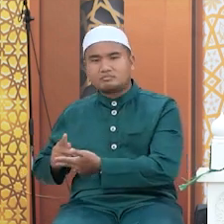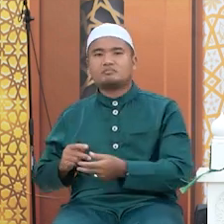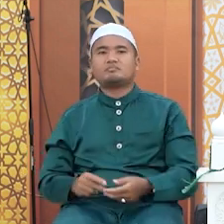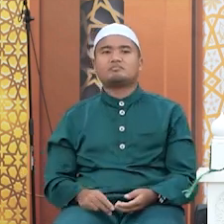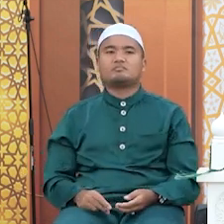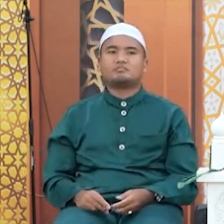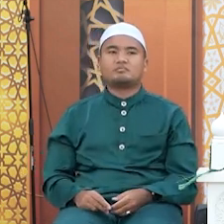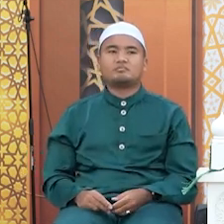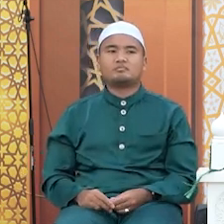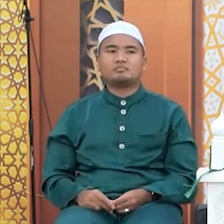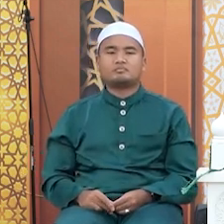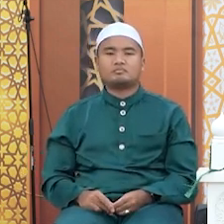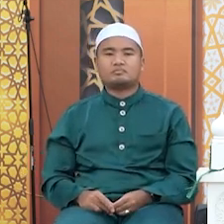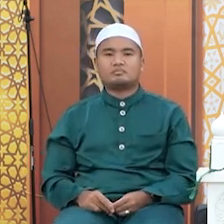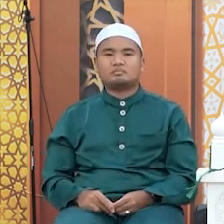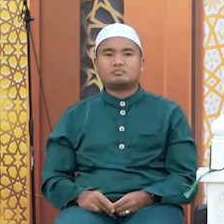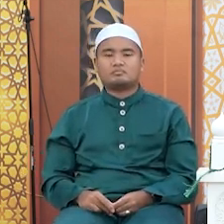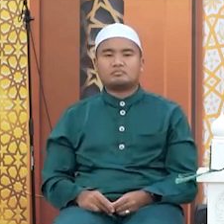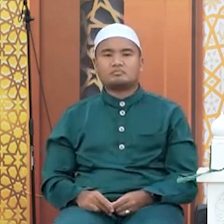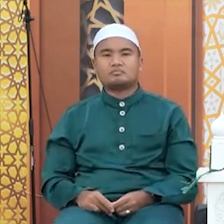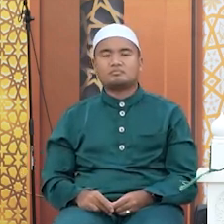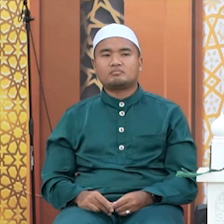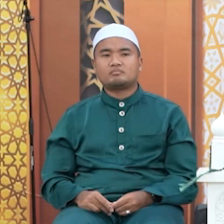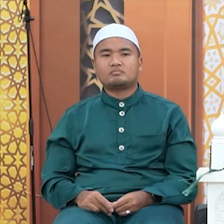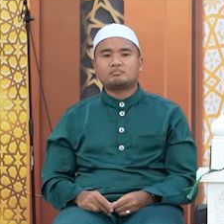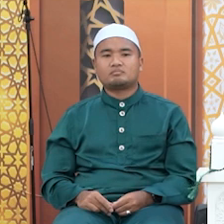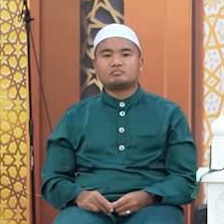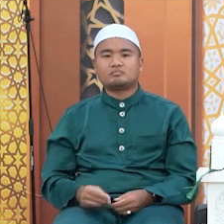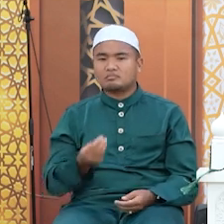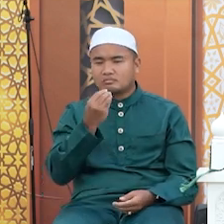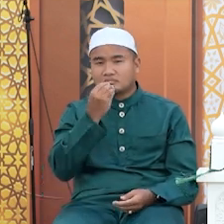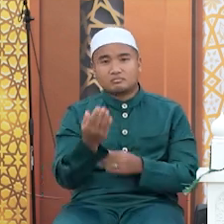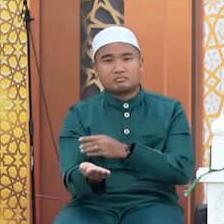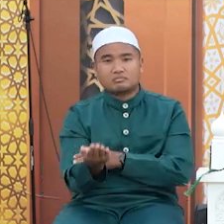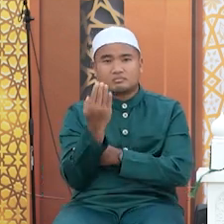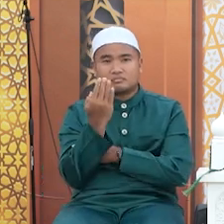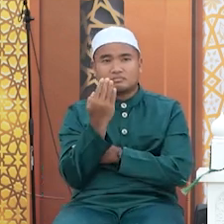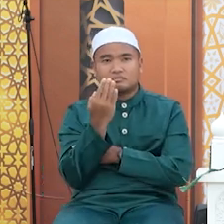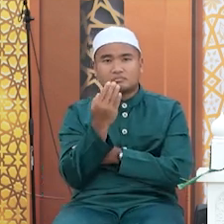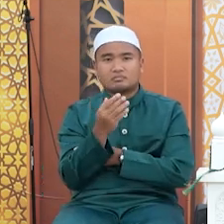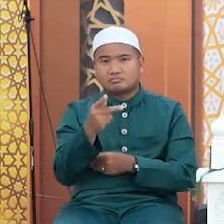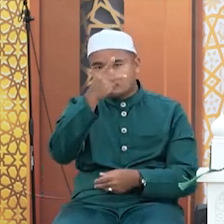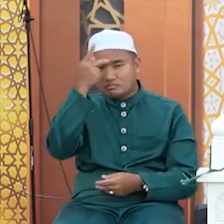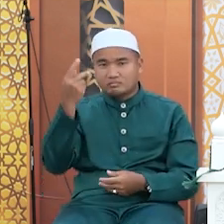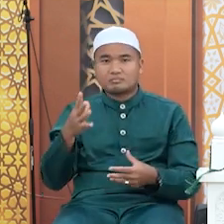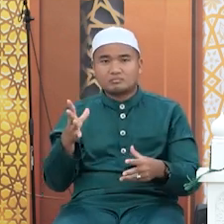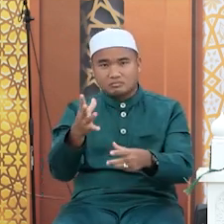Tasaharu fa inna fis suhuri barakah. Bersahurlah kamu kerana pada sahur itu terdapat barakah.